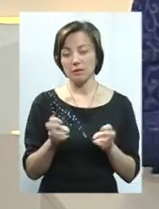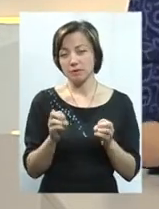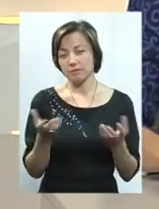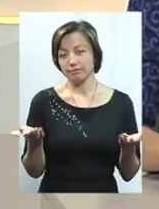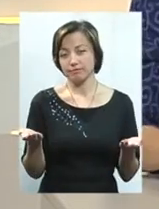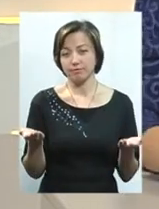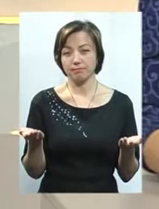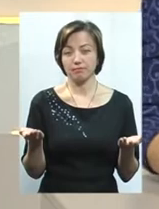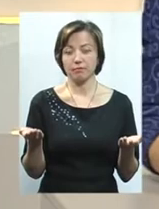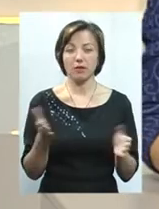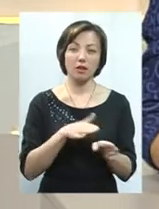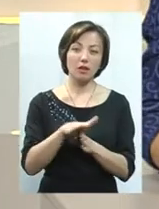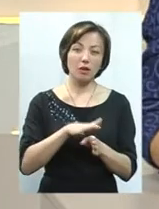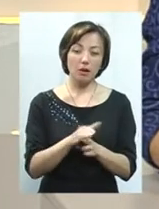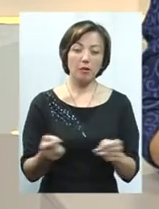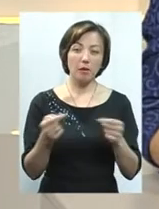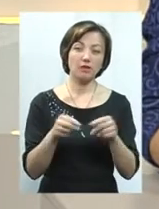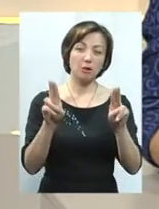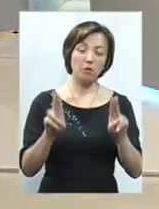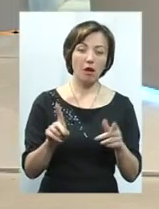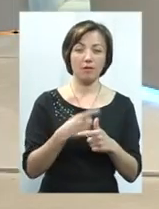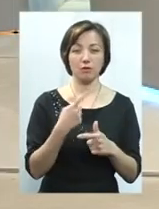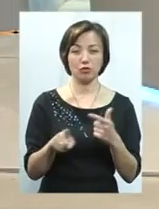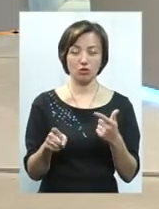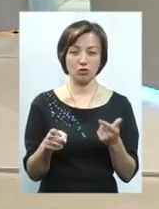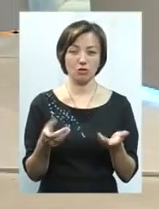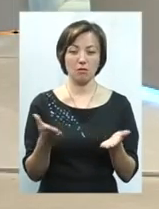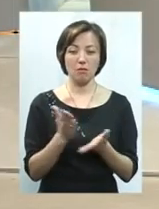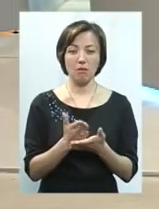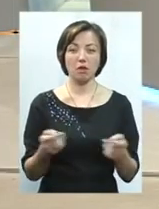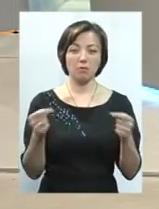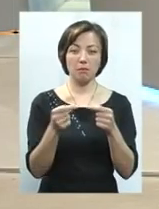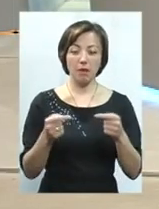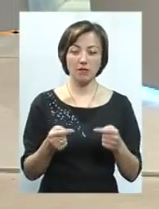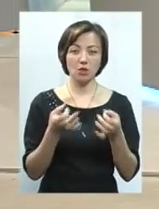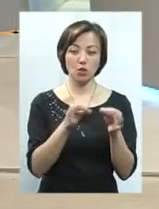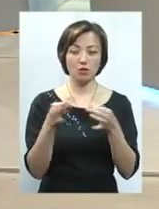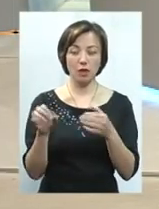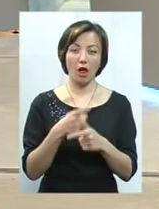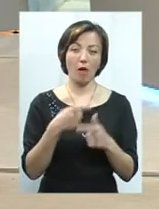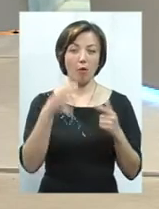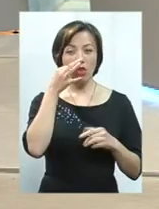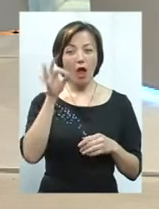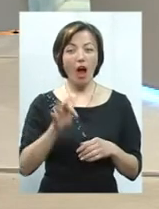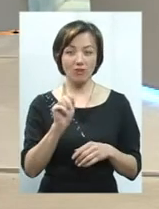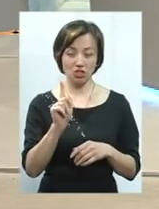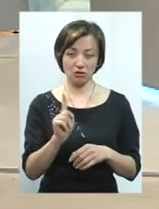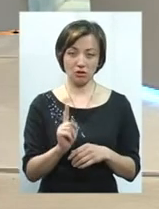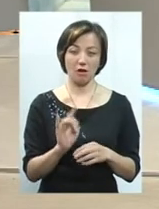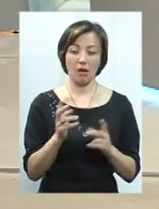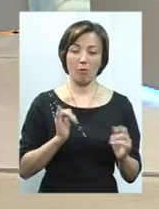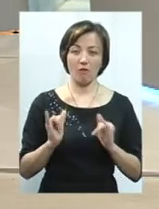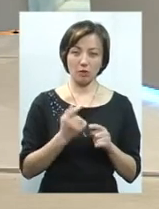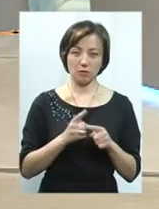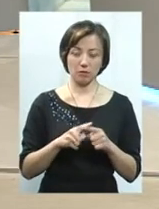якихось, ну, дотримуватись певних правил, чи мати певні якісь дозволи або ж навички хоча б, як поводитися